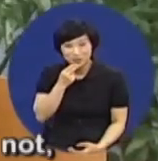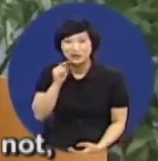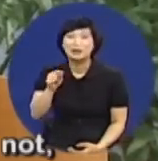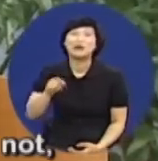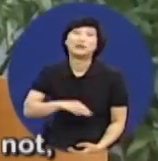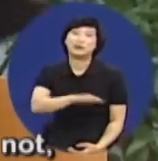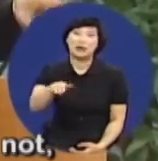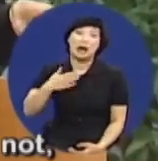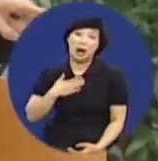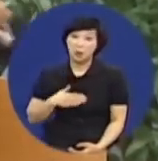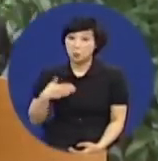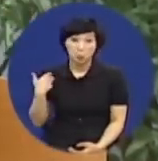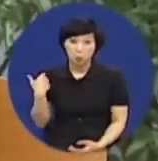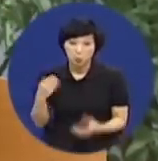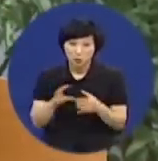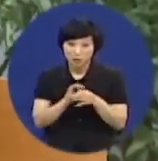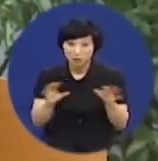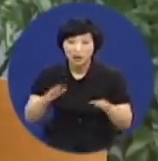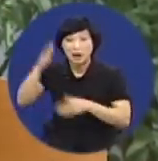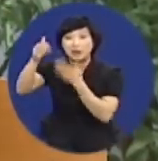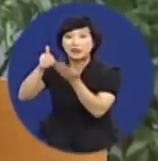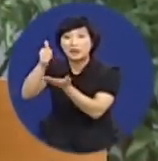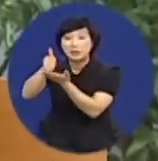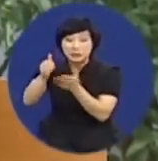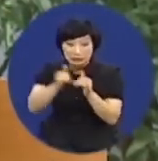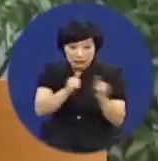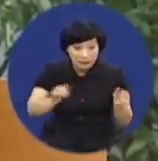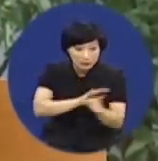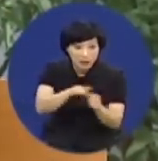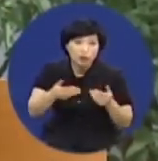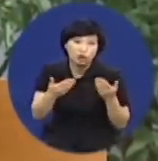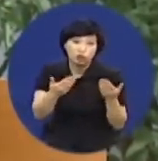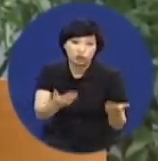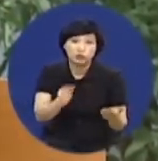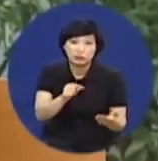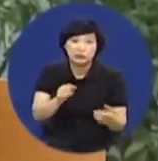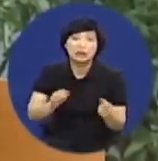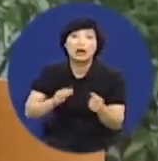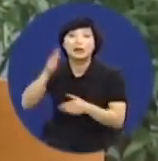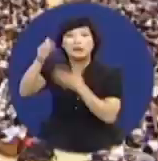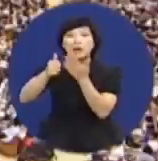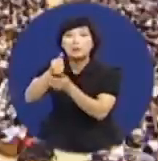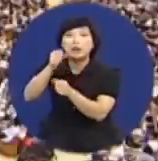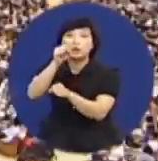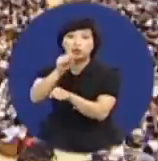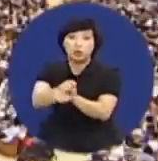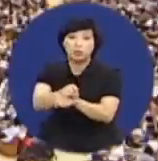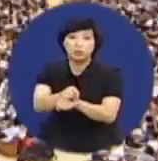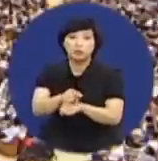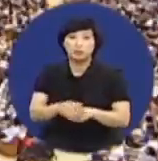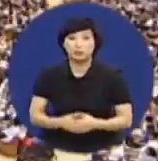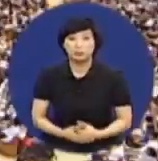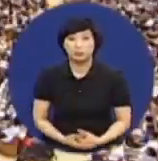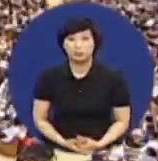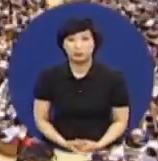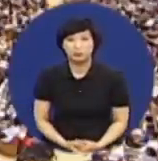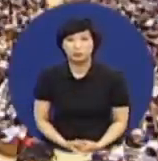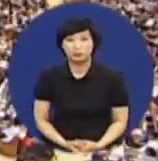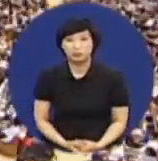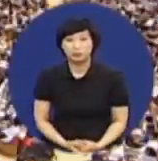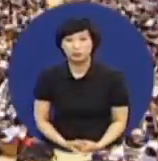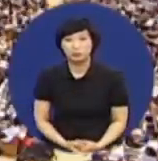これについて私たちが思っても思わなくても、神様が人間を愛した性質、品性なのです